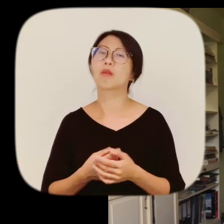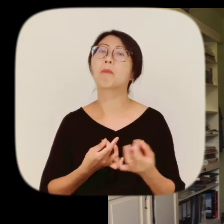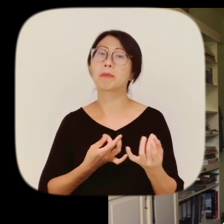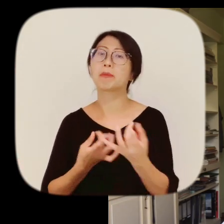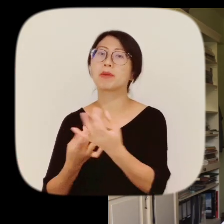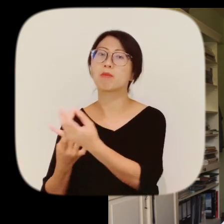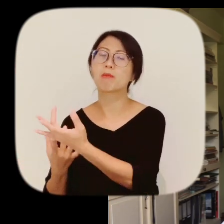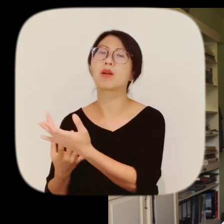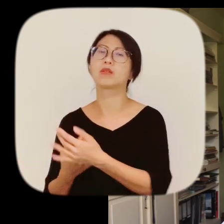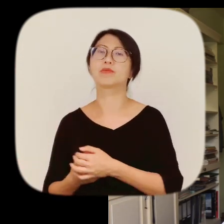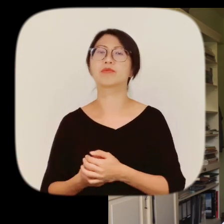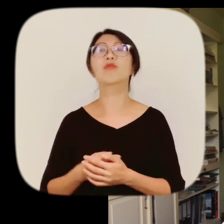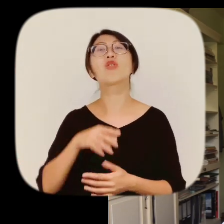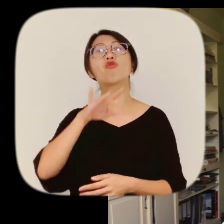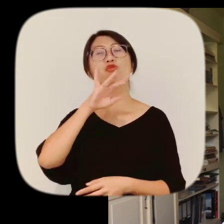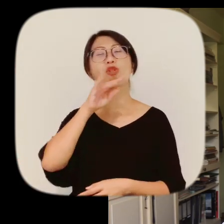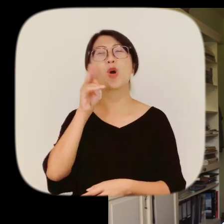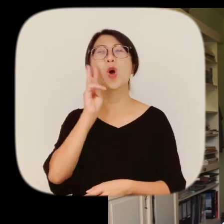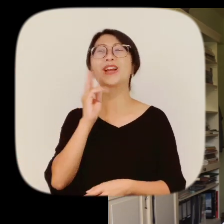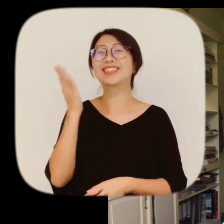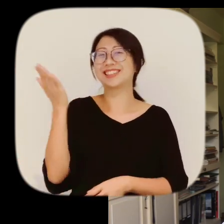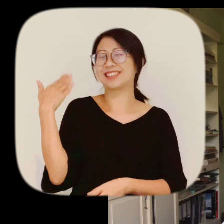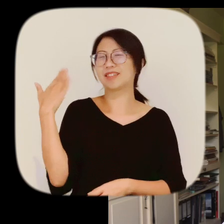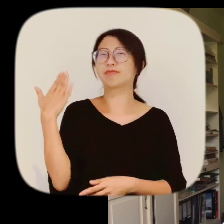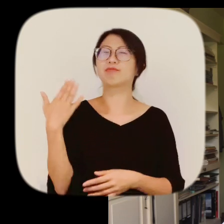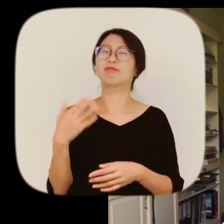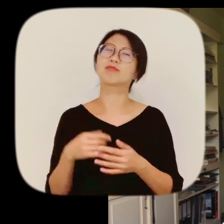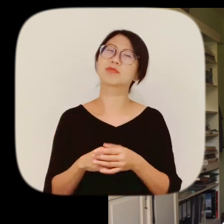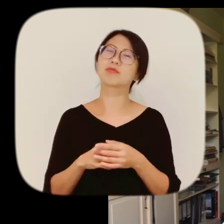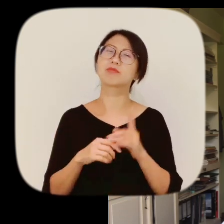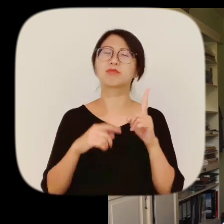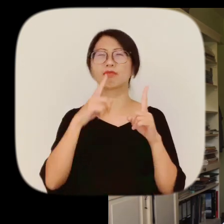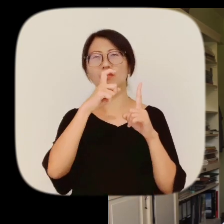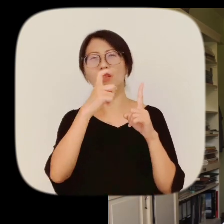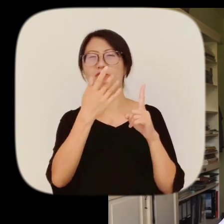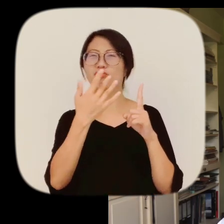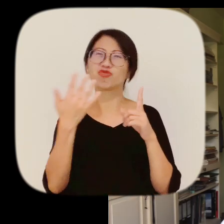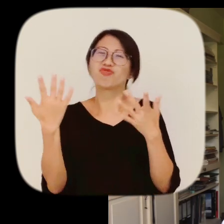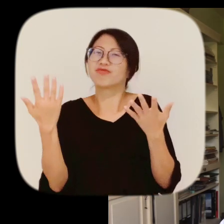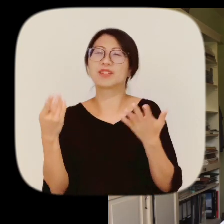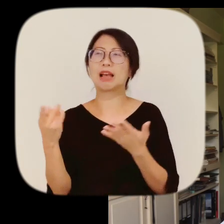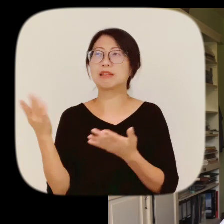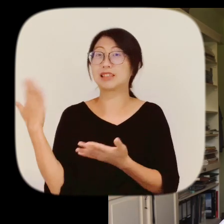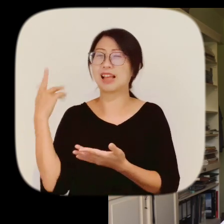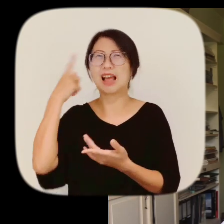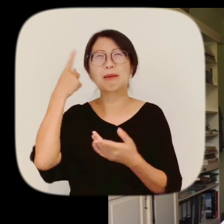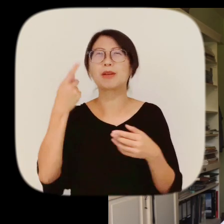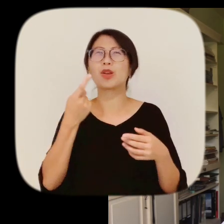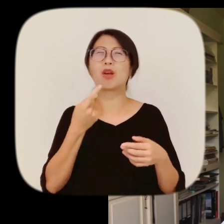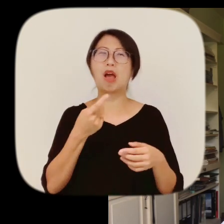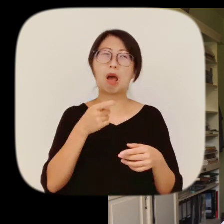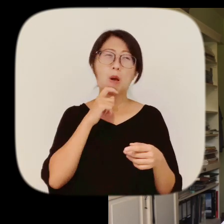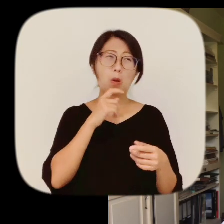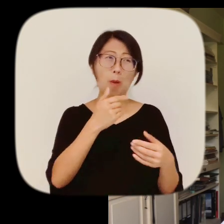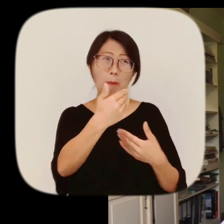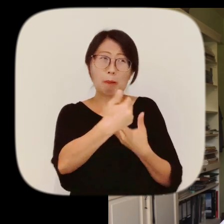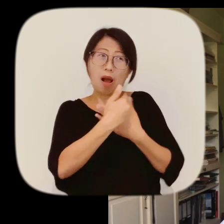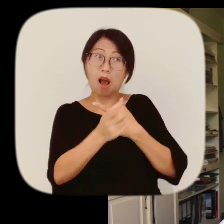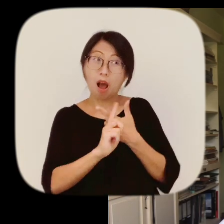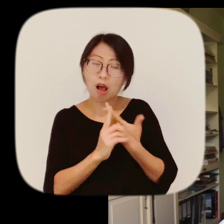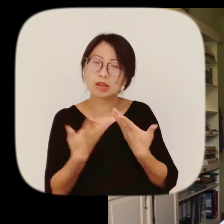就是如果我们好像以前那样香港人有什么危难的时候他就走咯九七前都是这样